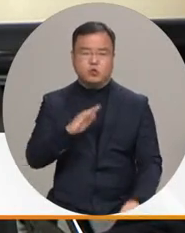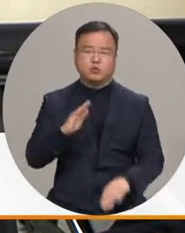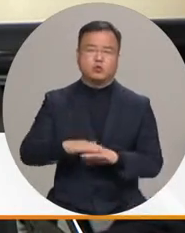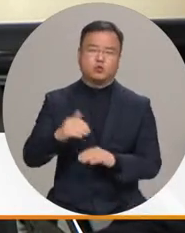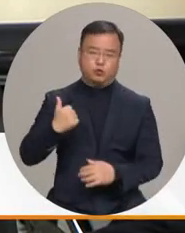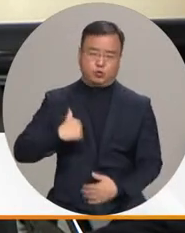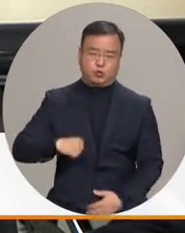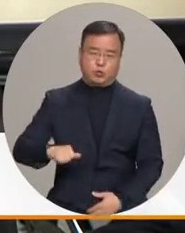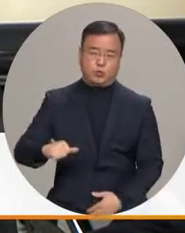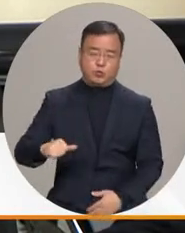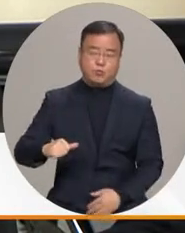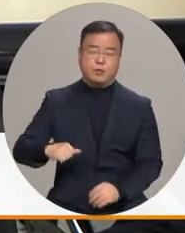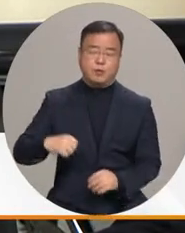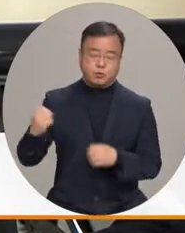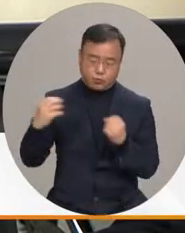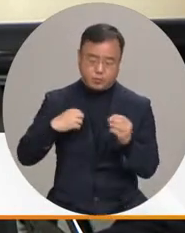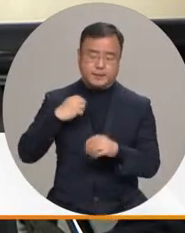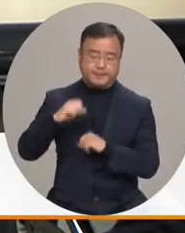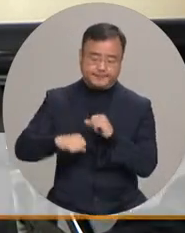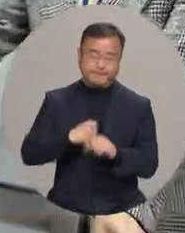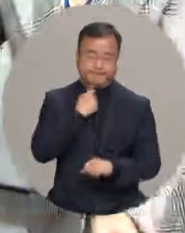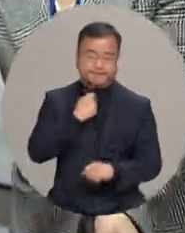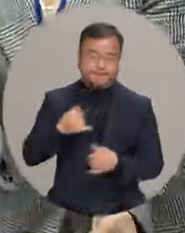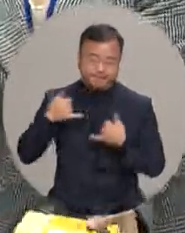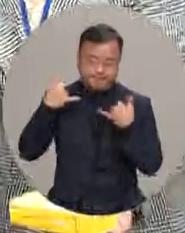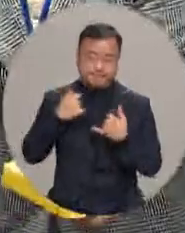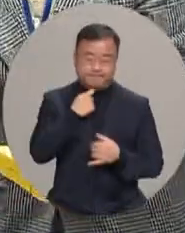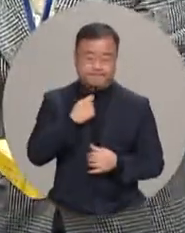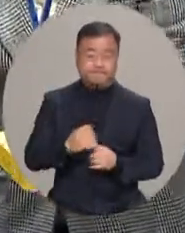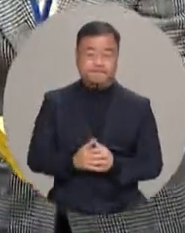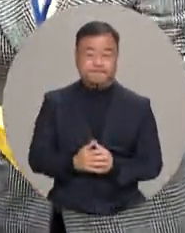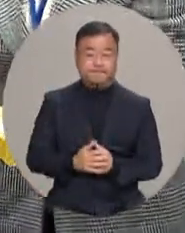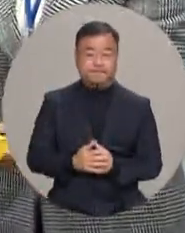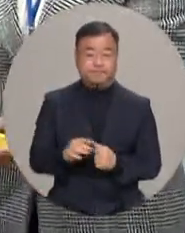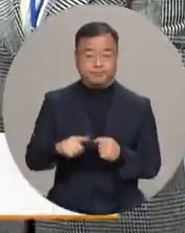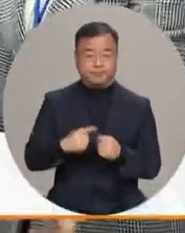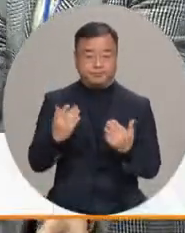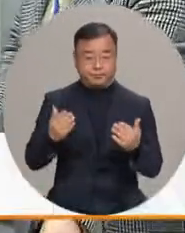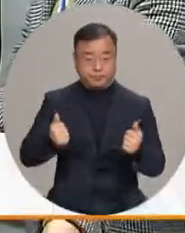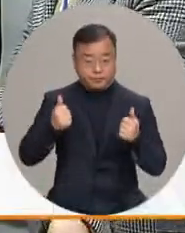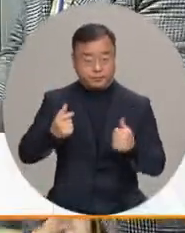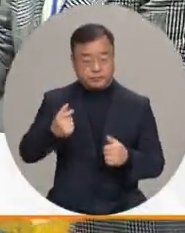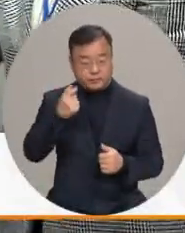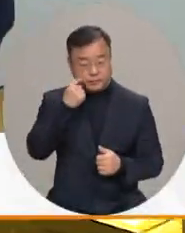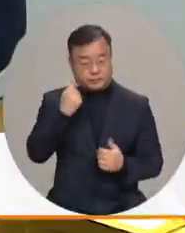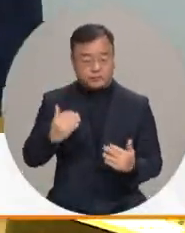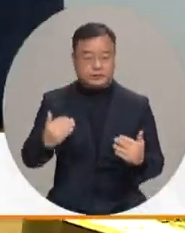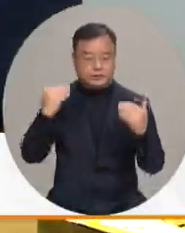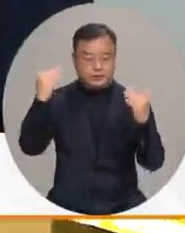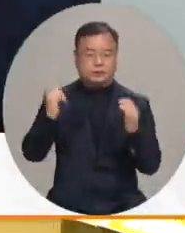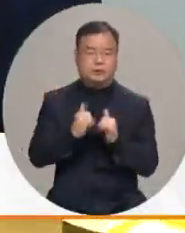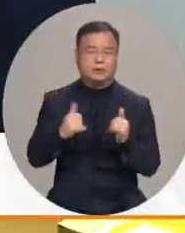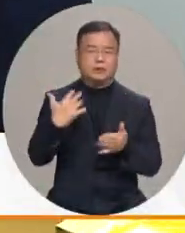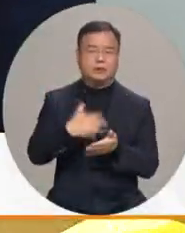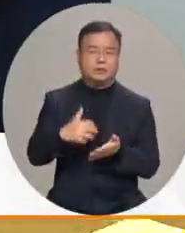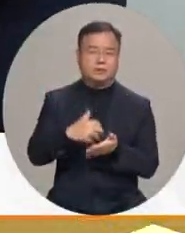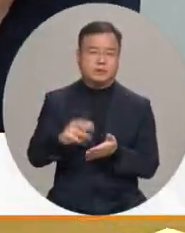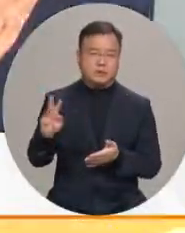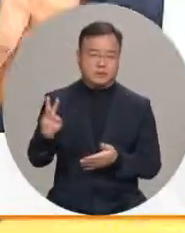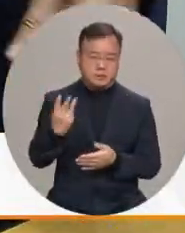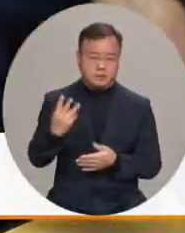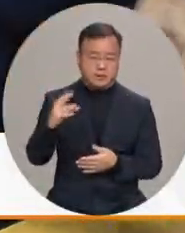자유스럽게 통화하고 싶은 그게 꿈입니다. 초등학교도 졸업하지 못한 성인이 여전히 300만 명